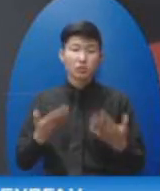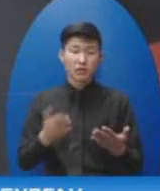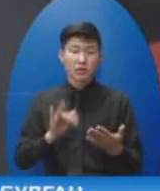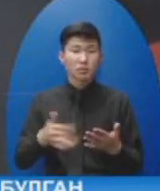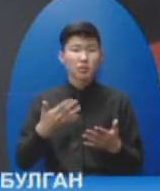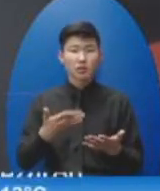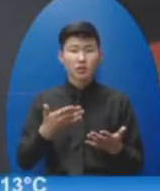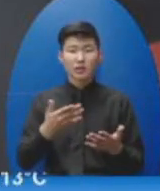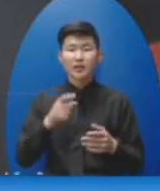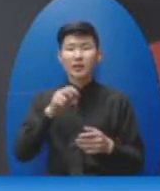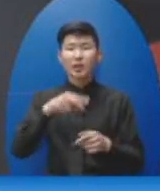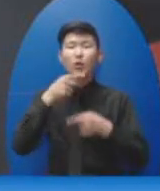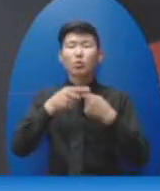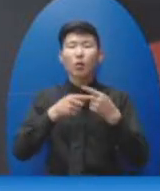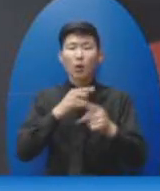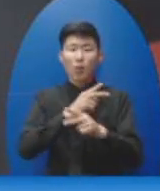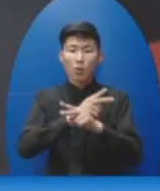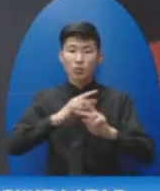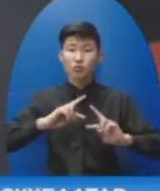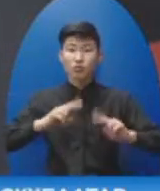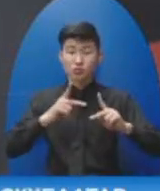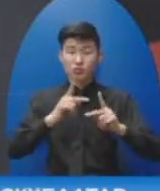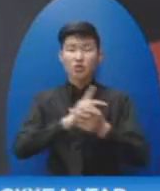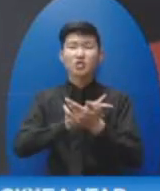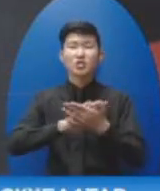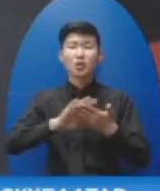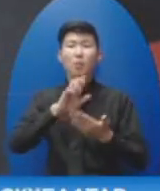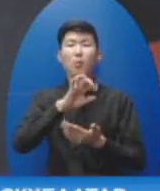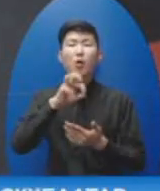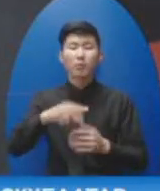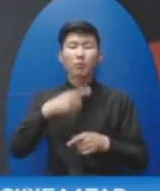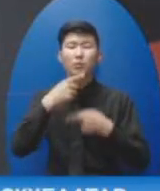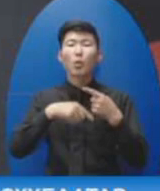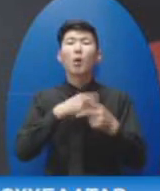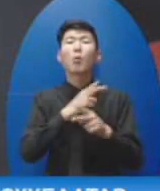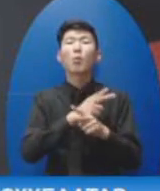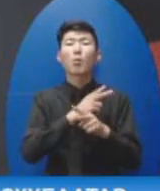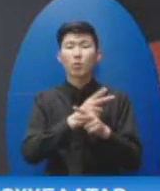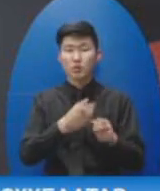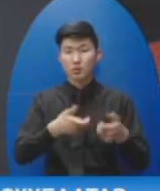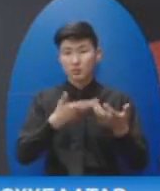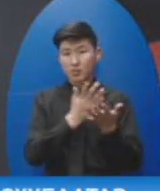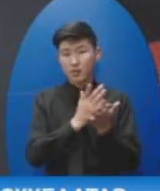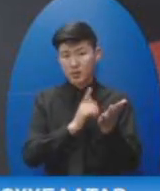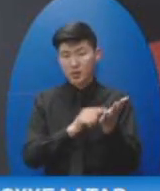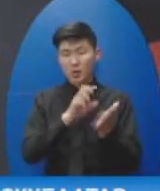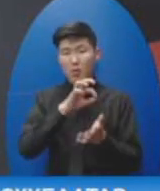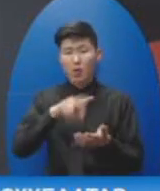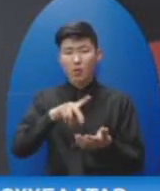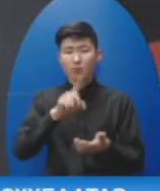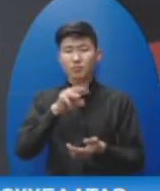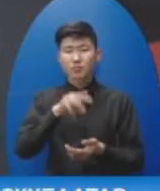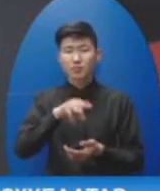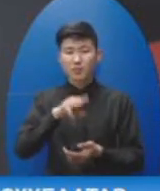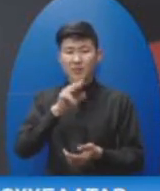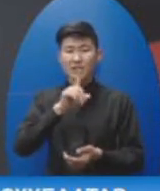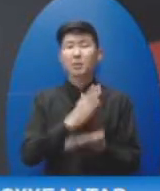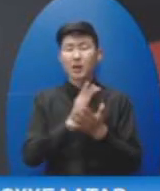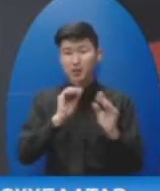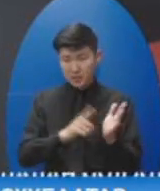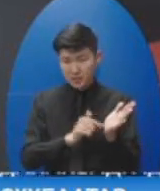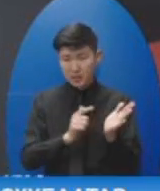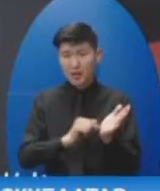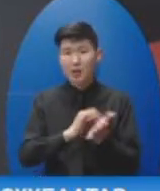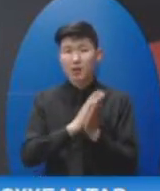хилийн тухай хуулийг өөрчлөөд шинээр одоо бомбын тухай хуулийг одоо яралтай гаргах хэрэгтэй. Бомбын захиргаатай болох хэрэгтэй. Цаа тат ч одоо бомбын